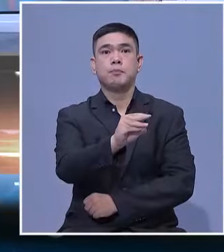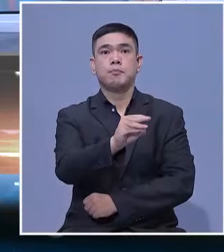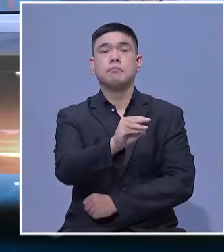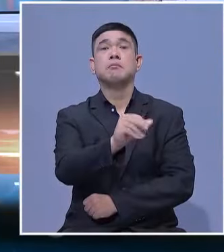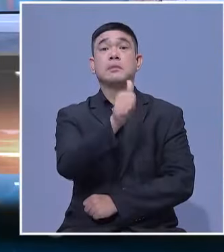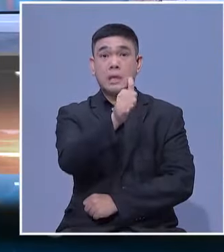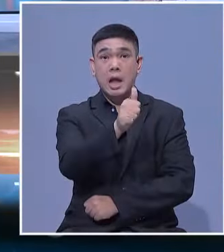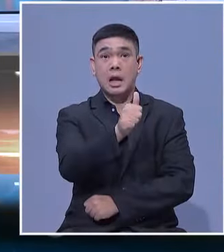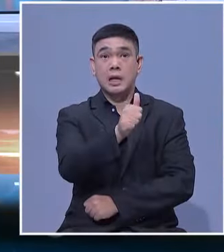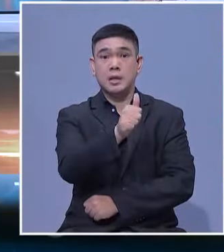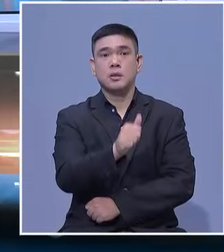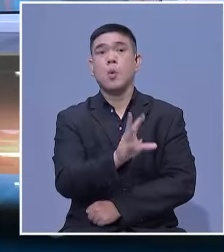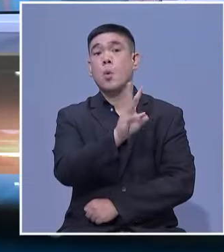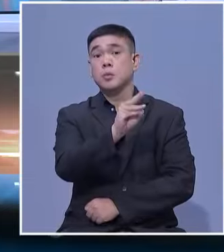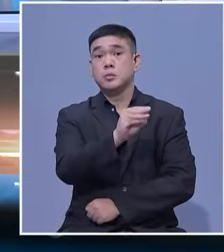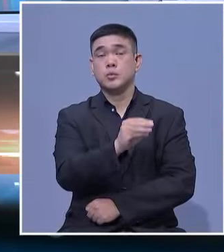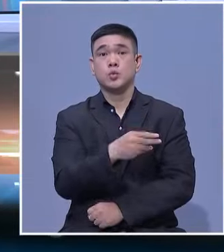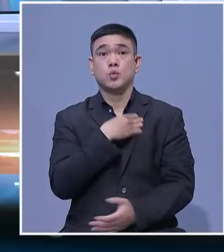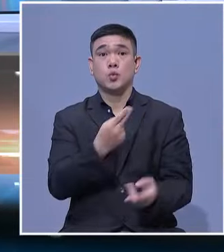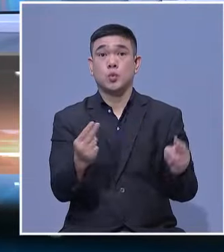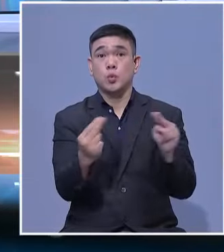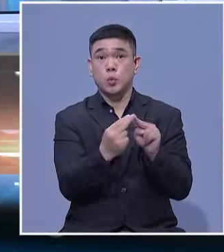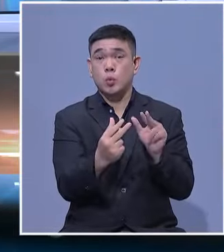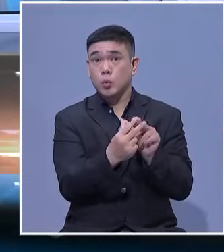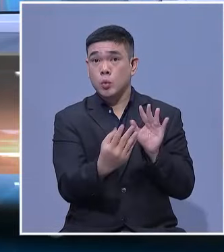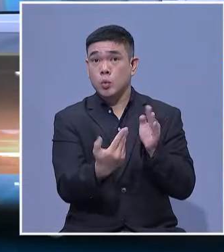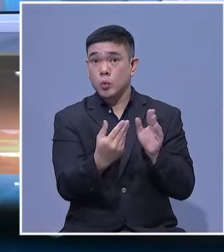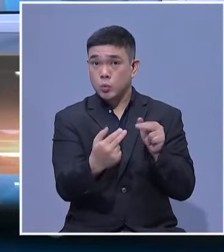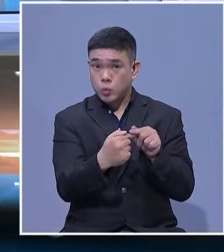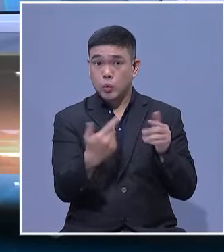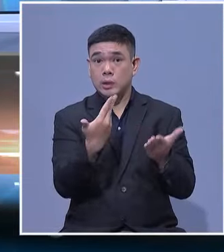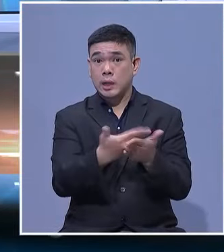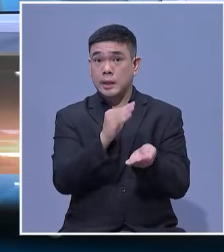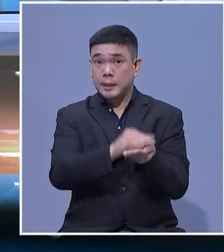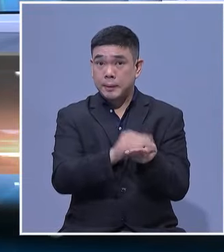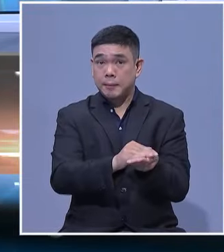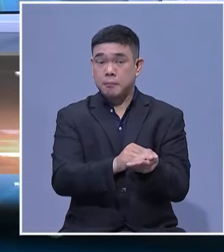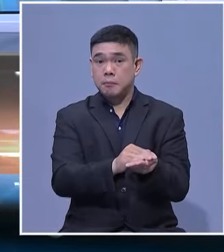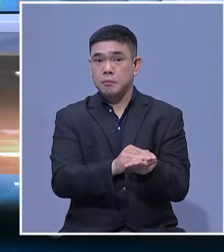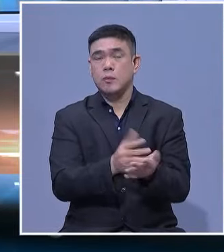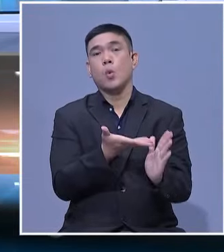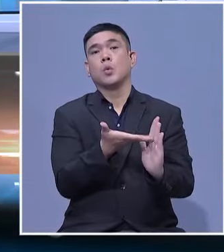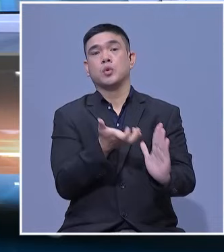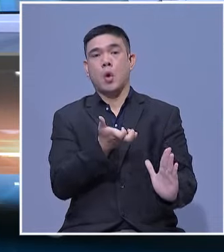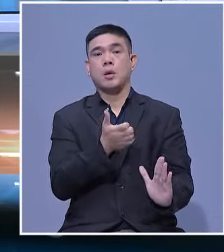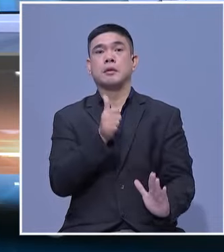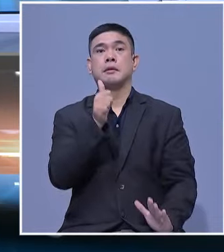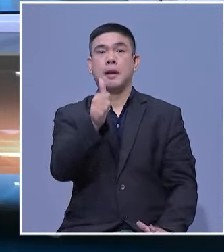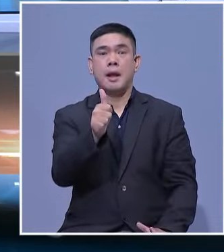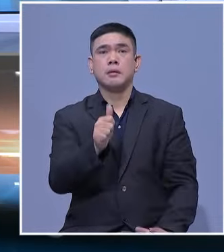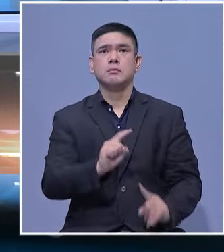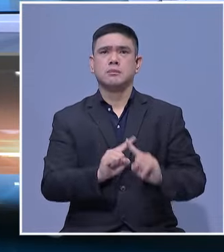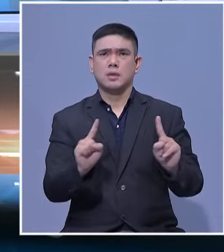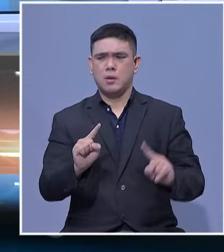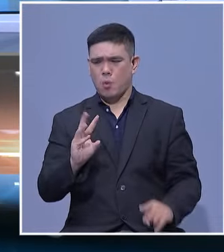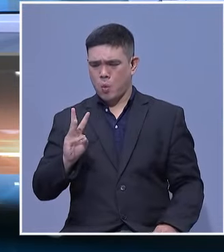ได้จนถึงอายุ 60ปีแล้วก็ถ้าถูกรางวัลก็ได้รับรางวัลไปไม่ถูกก็กลายเป็นเงินเก็บ 60ปีปุ๊บถอนเงินกลับมาได้แต่ละคน